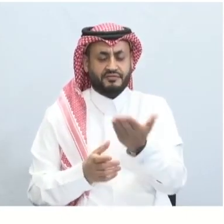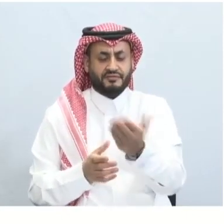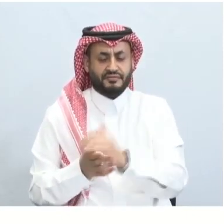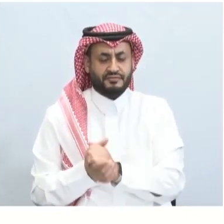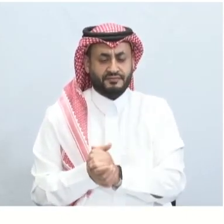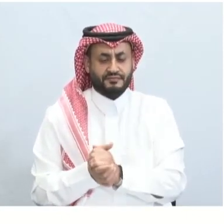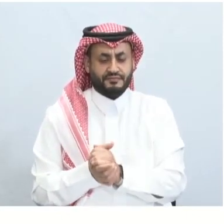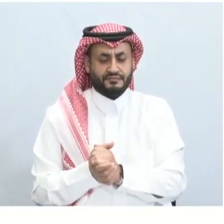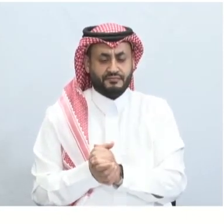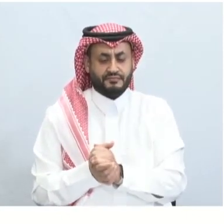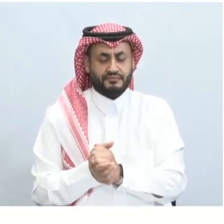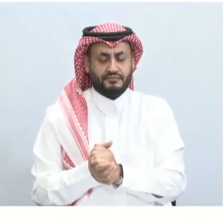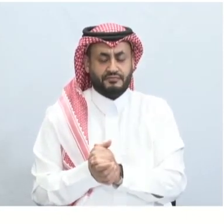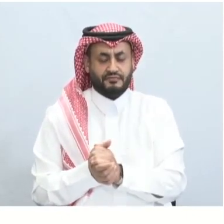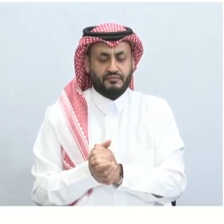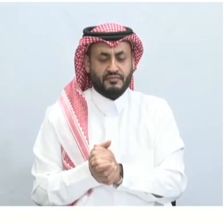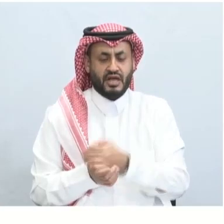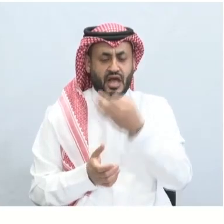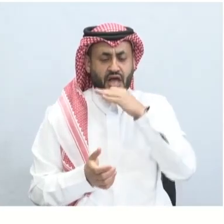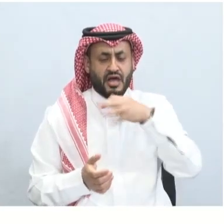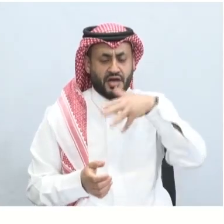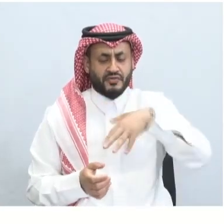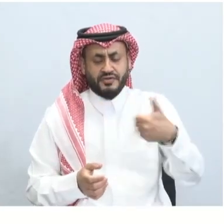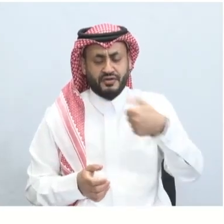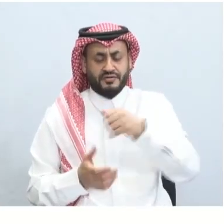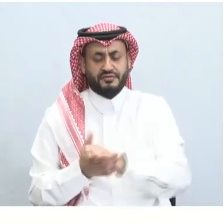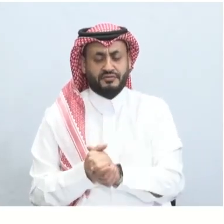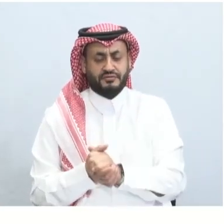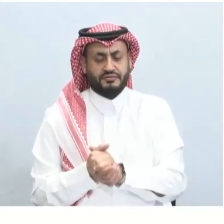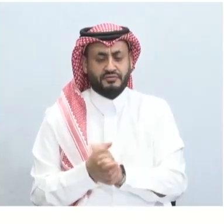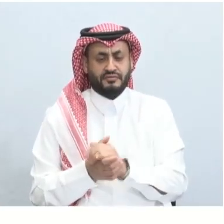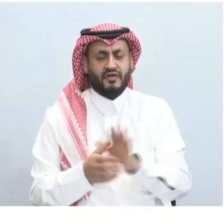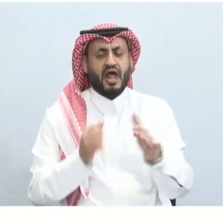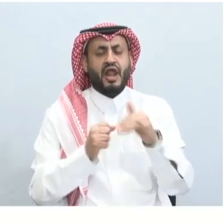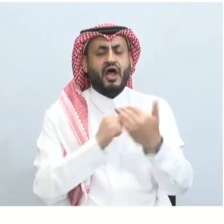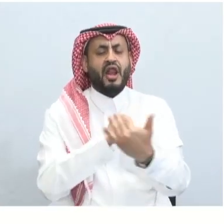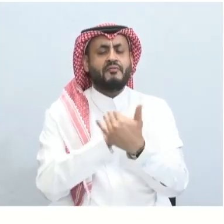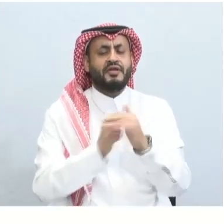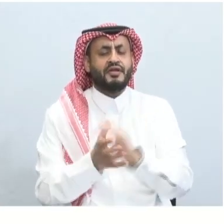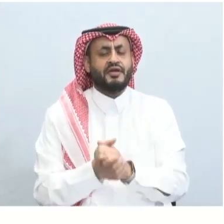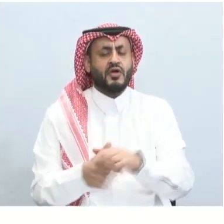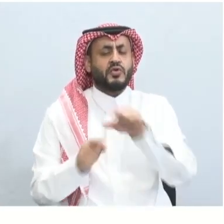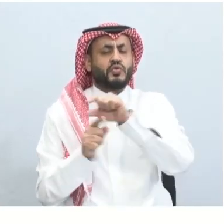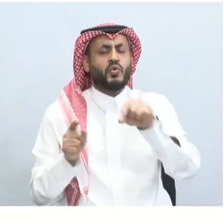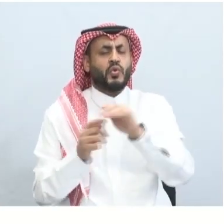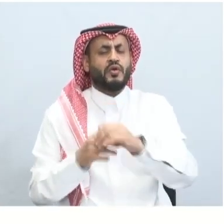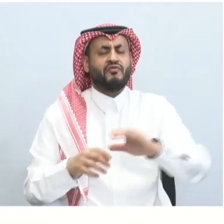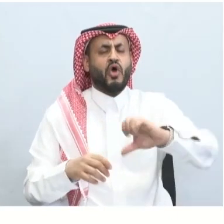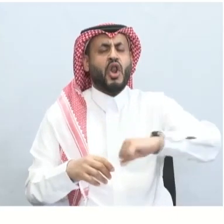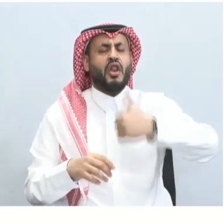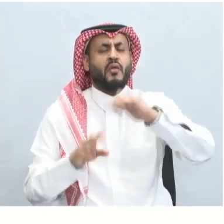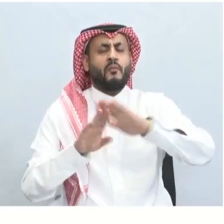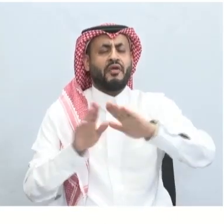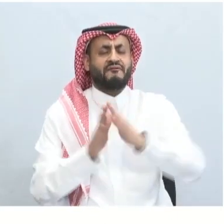قال قال لي رسول الله صلى الله عليه وسلم لو علمنكه هي اعظم السور في